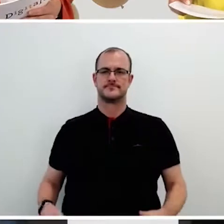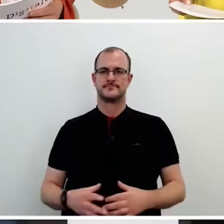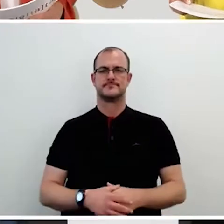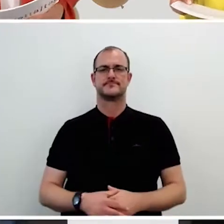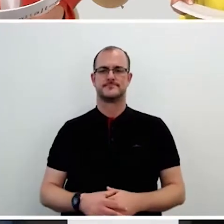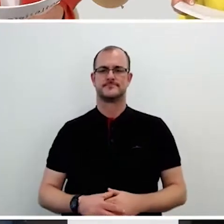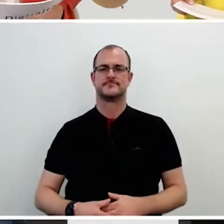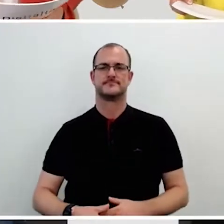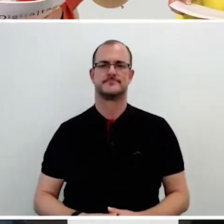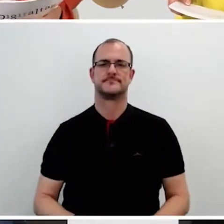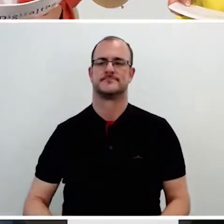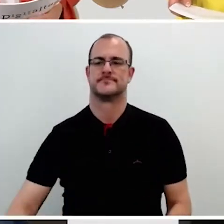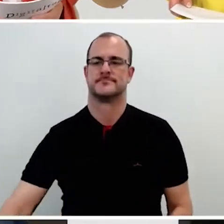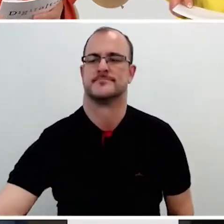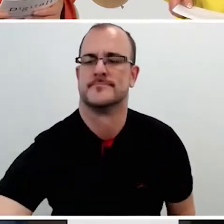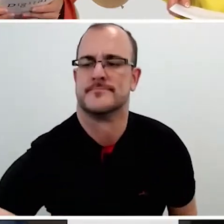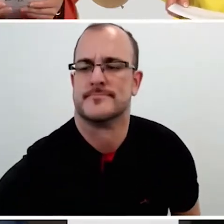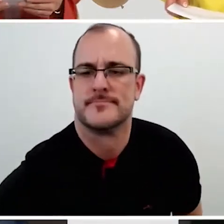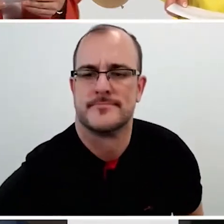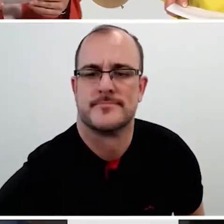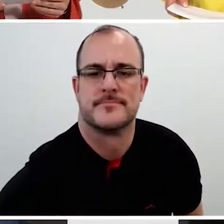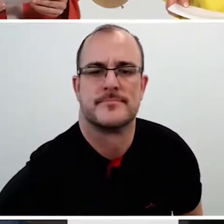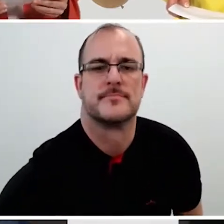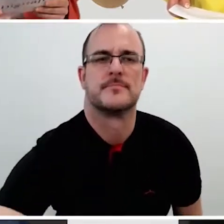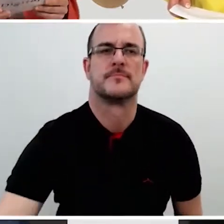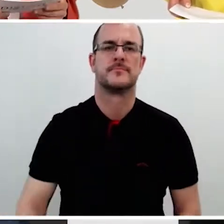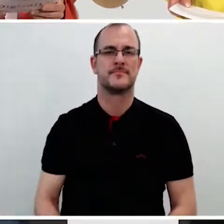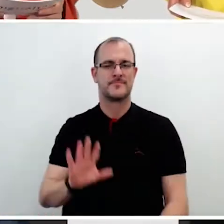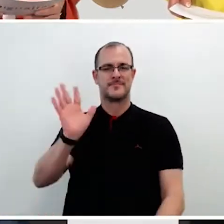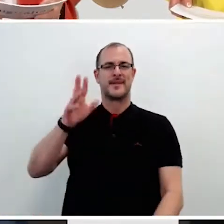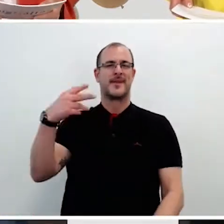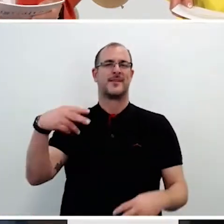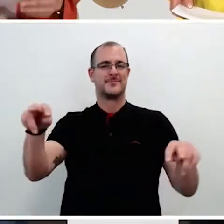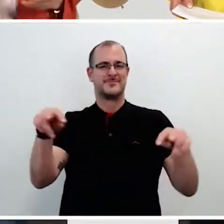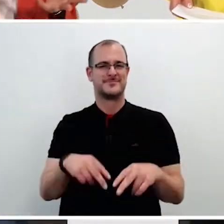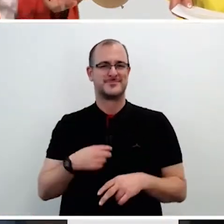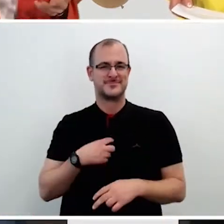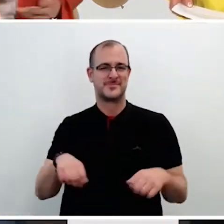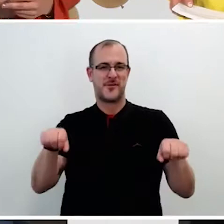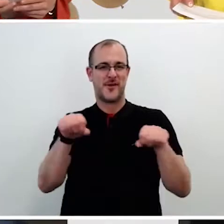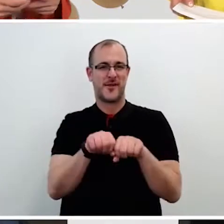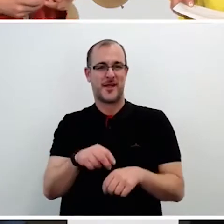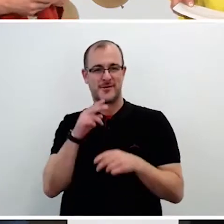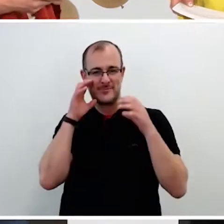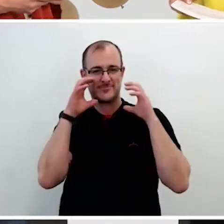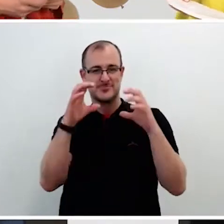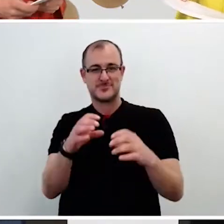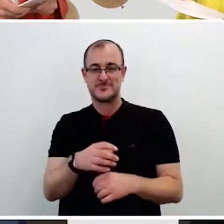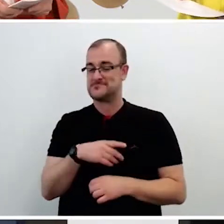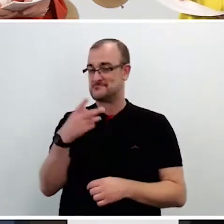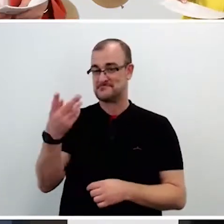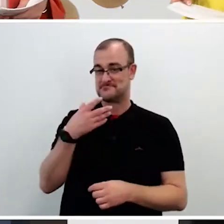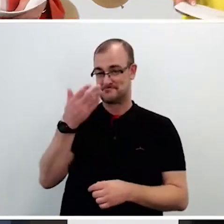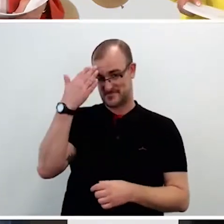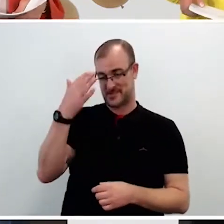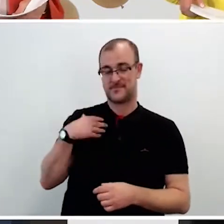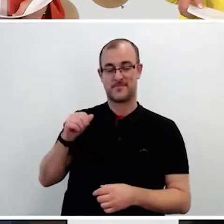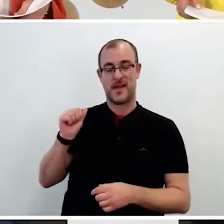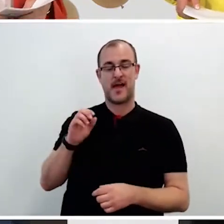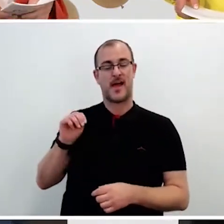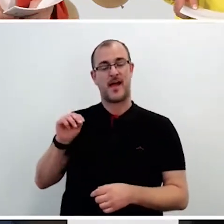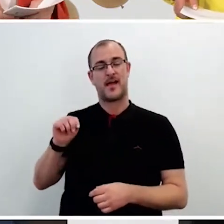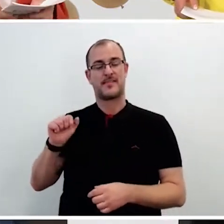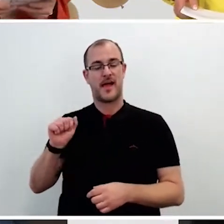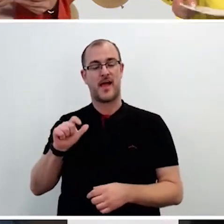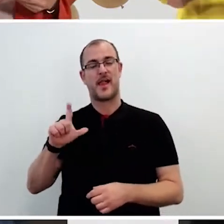Hallo zurück hier im Livestream zum bundesweiten Digitaltag. Schön, dass ihr zuschaut. Wenn ihr uns noch nicht kennt, Annalena und ich begleiten euch